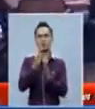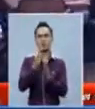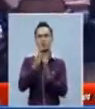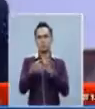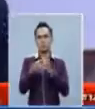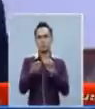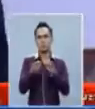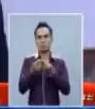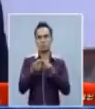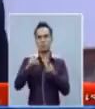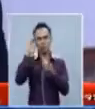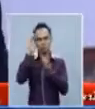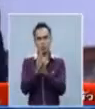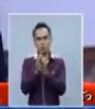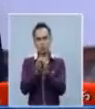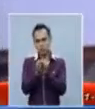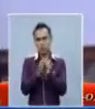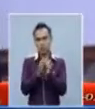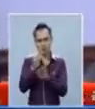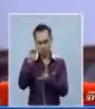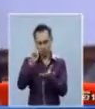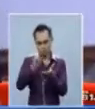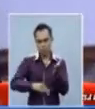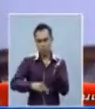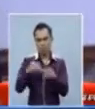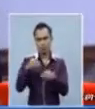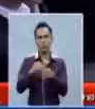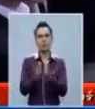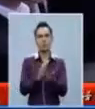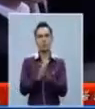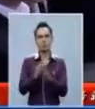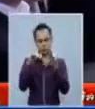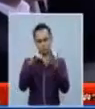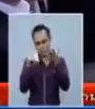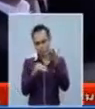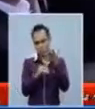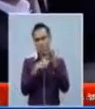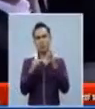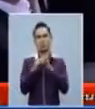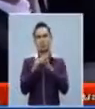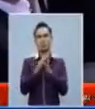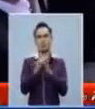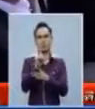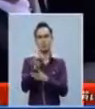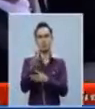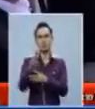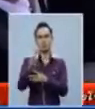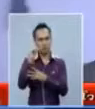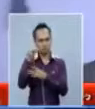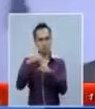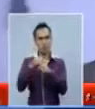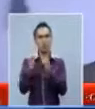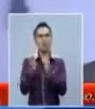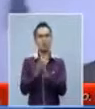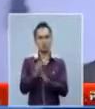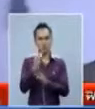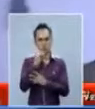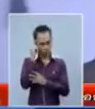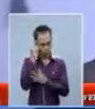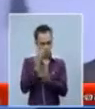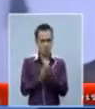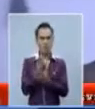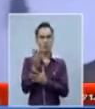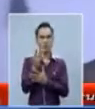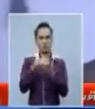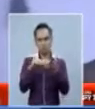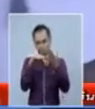ไม่สามารถชี้แจงได้ก็จะปรับให้สโมสรเพื่อนตำรวจค่ะตกลงไปเล่นในระดับดิวิชั่น1เช่นเดิมและหากระดับดิวิชั่น1ยังไม่ผ่านก็จะปรับ